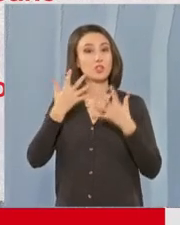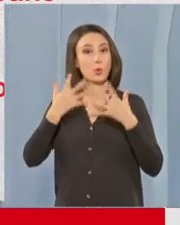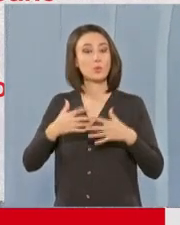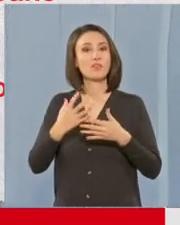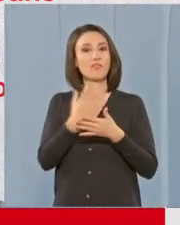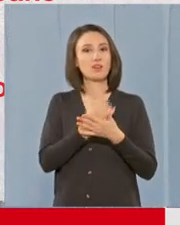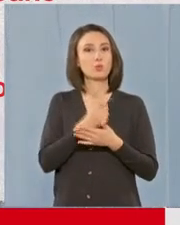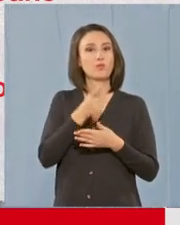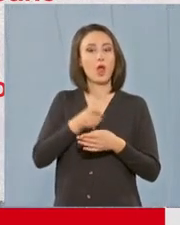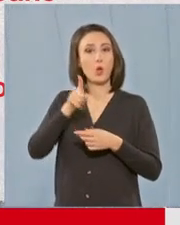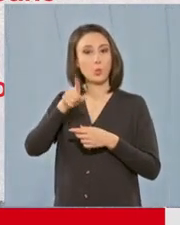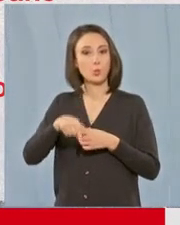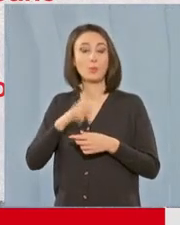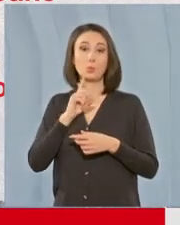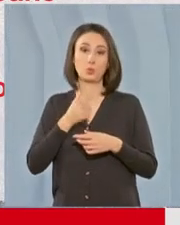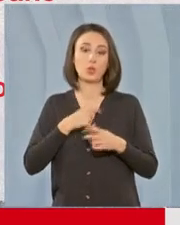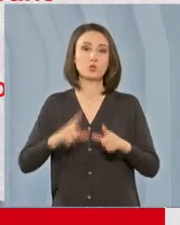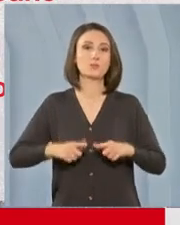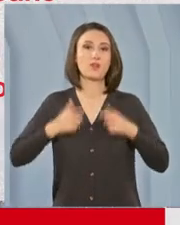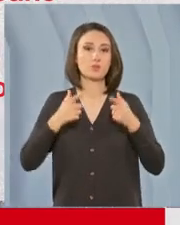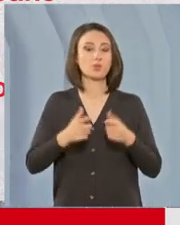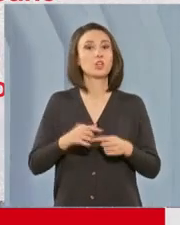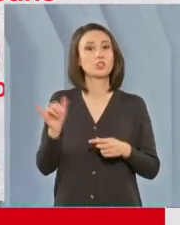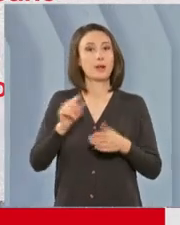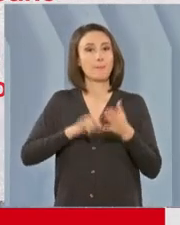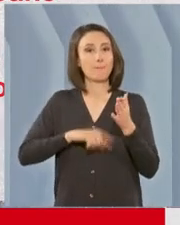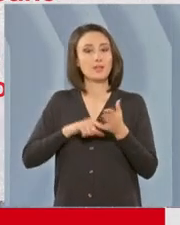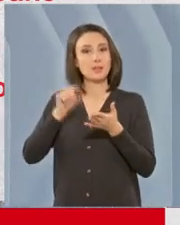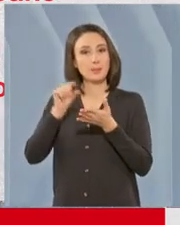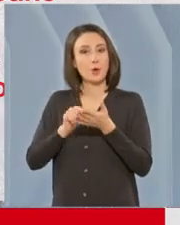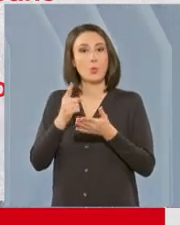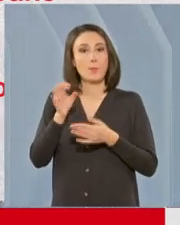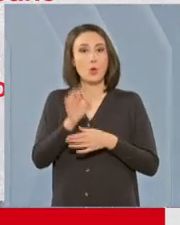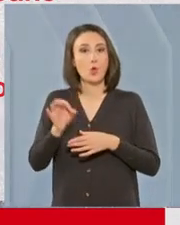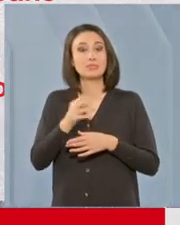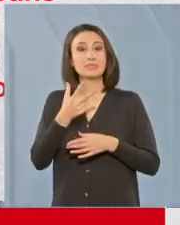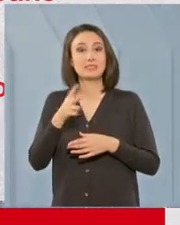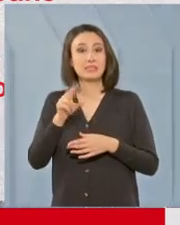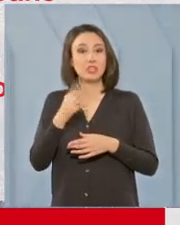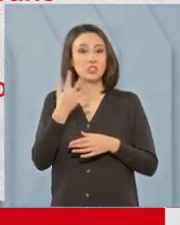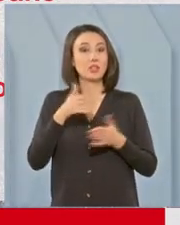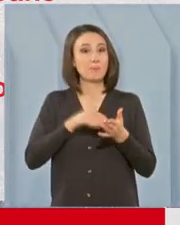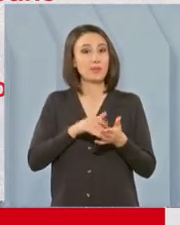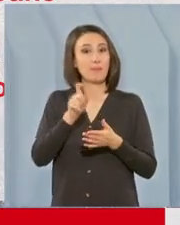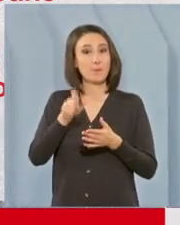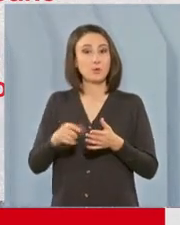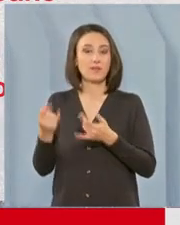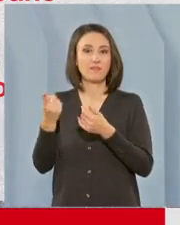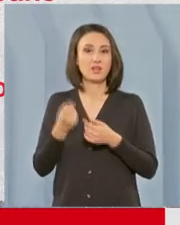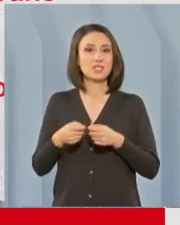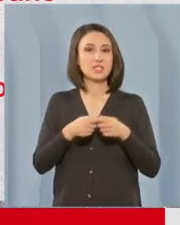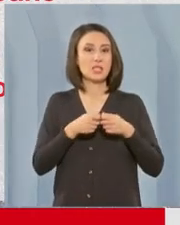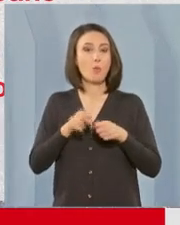veniturile în fiecare lună Pentru a putea supraviețui dintre cei cu pensie minimă 135000 de persoane provin din sistemul